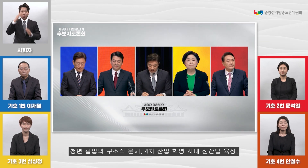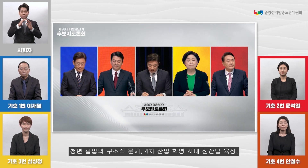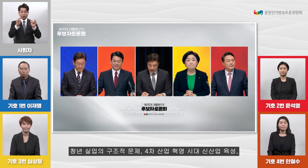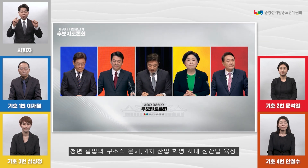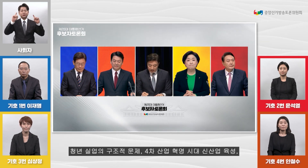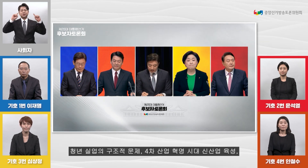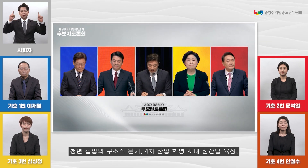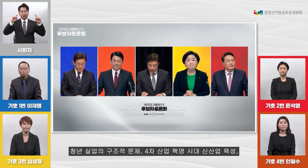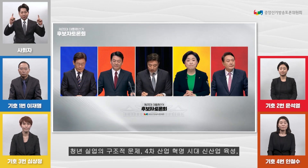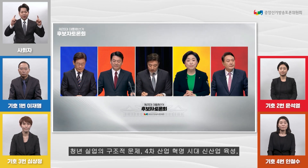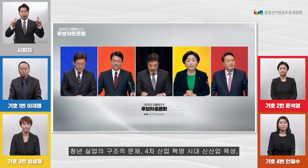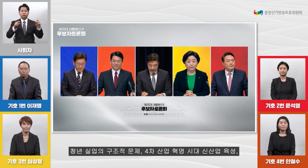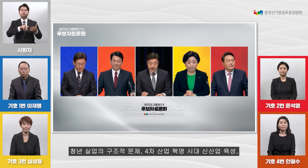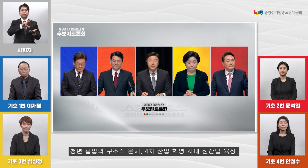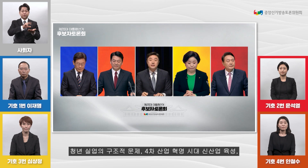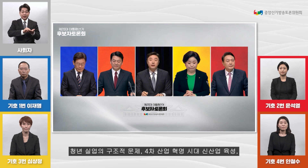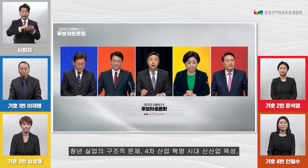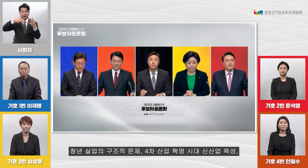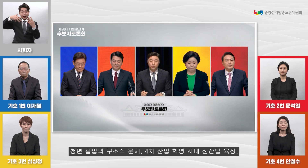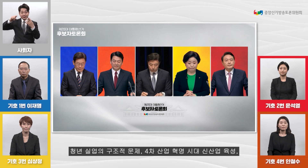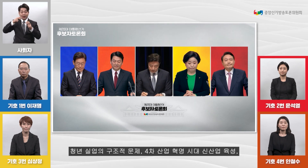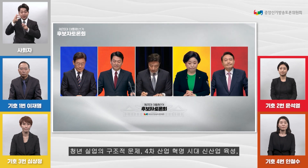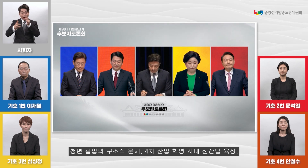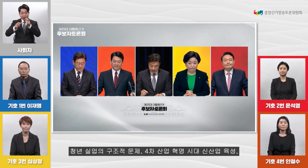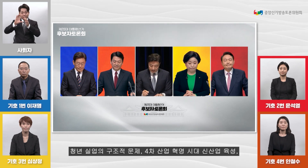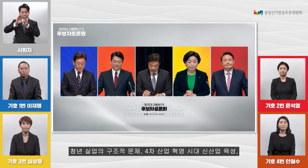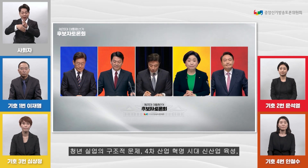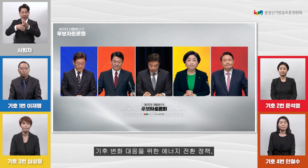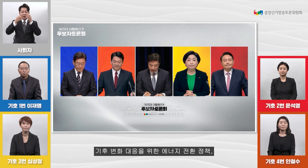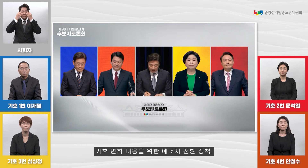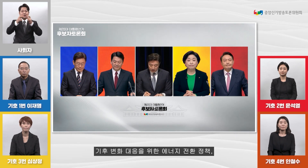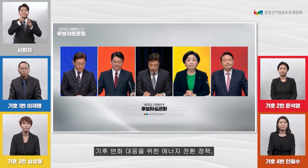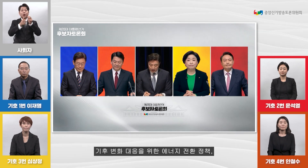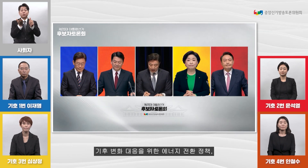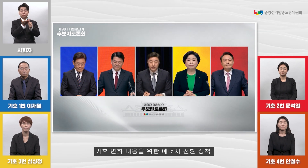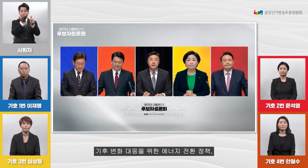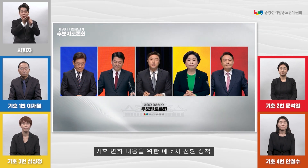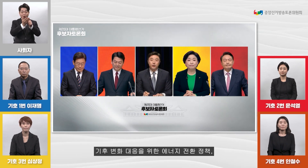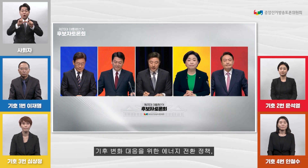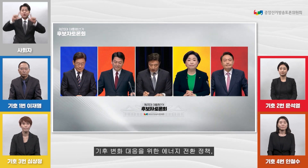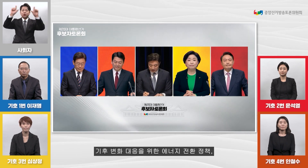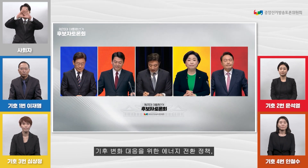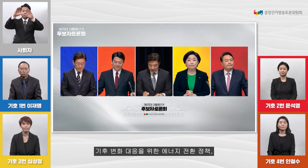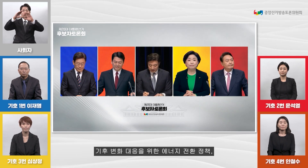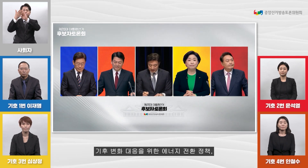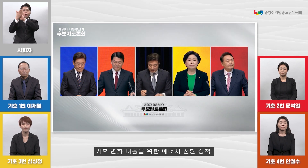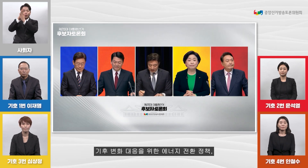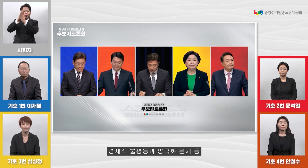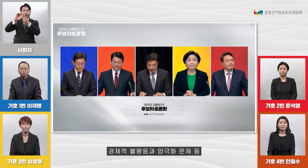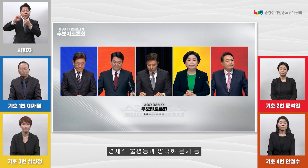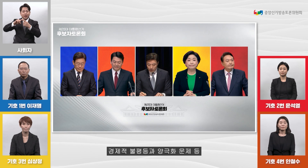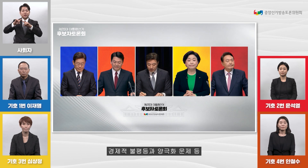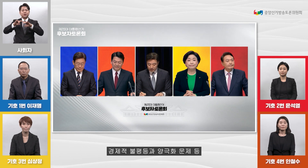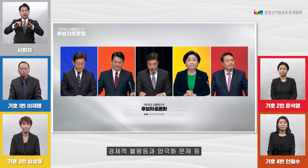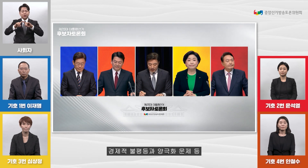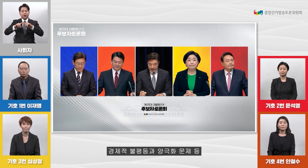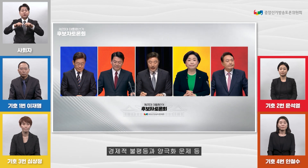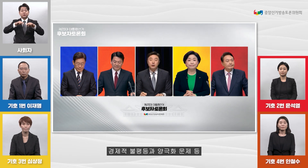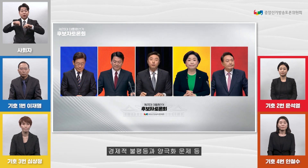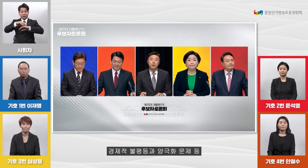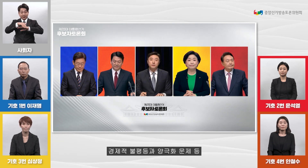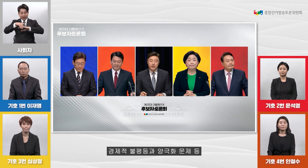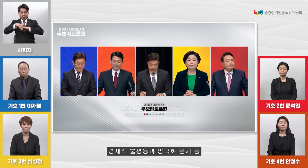문제, 4차 산업혁명 시대 신산업 육성, 기후변화 대응을 위한 에너지 전환 정책, 경제적